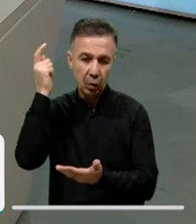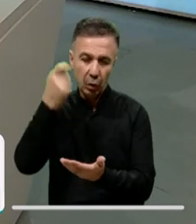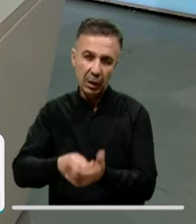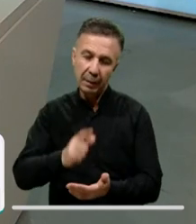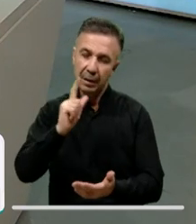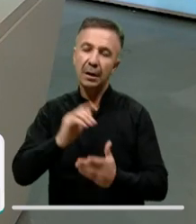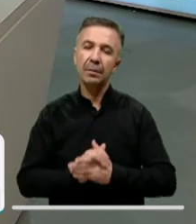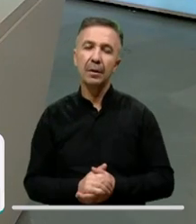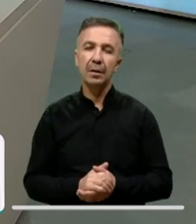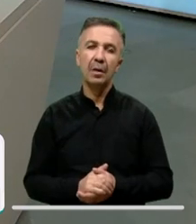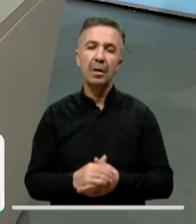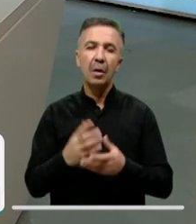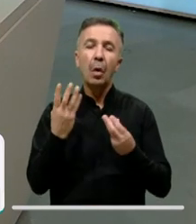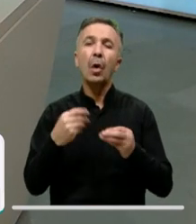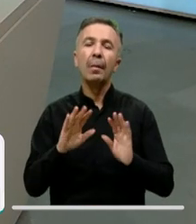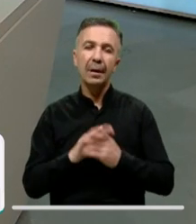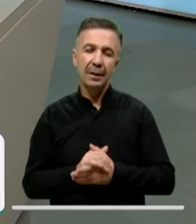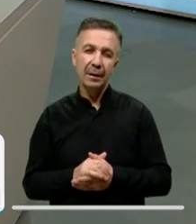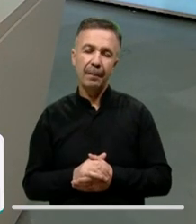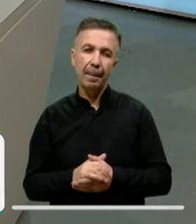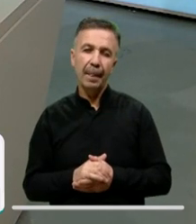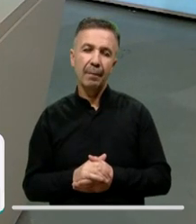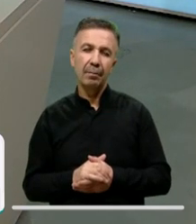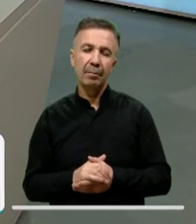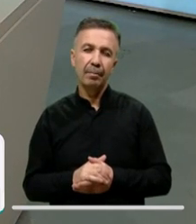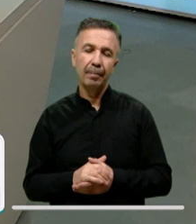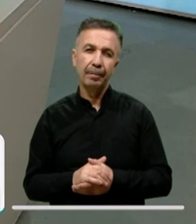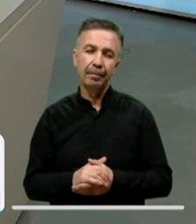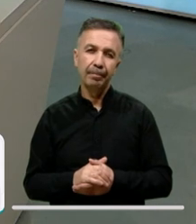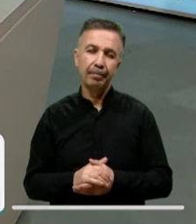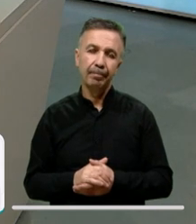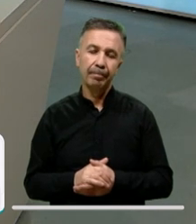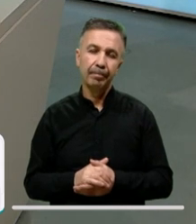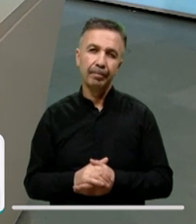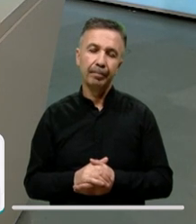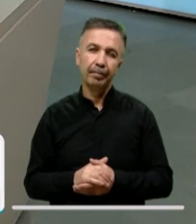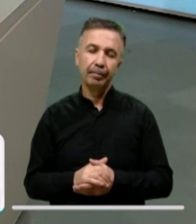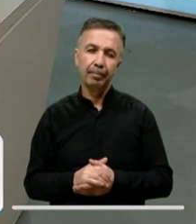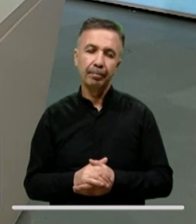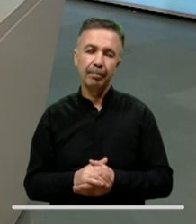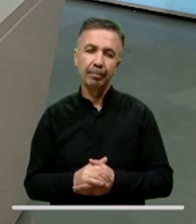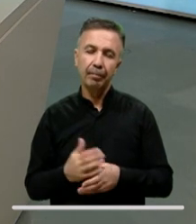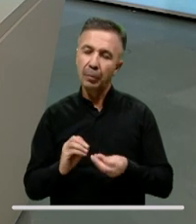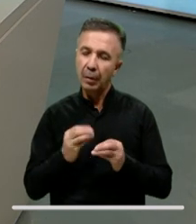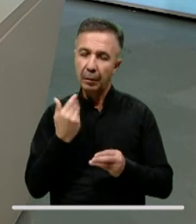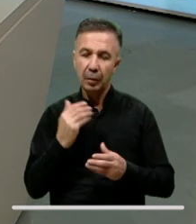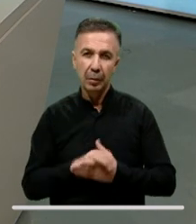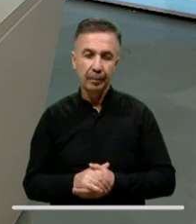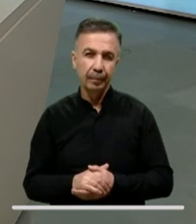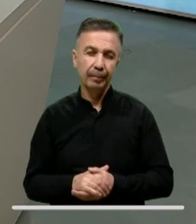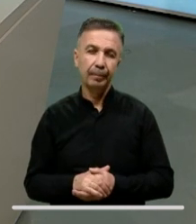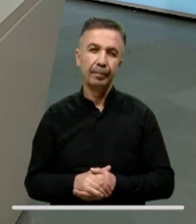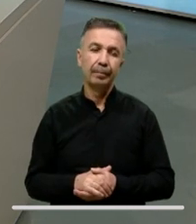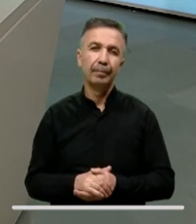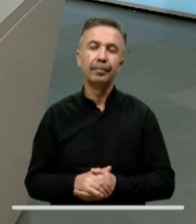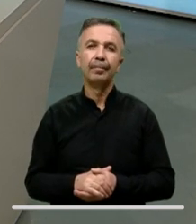Oluştuysa. Oluşmadıysa zaten artı olarak ödenecek bir durum, verecek bir husus yoktur. Eyvallah hocam.